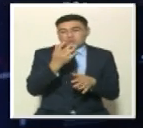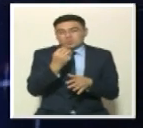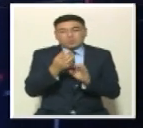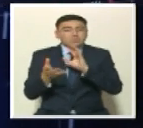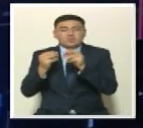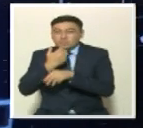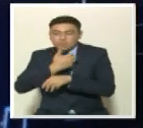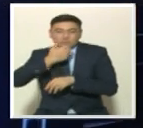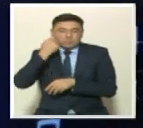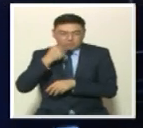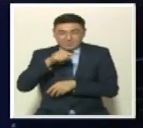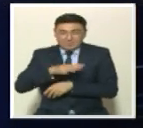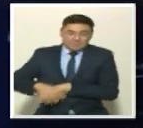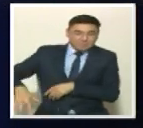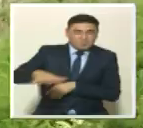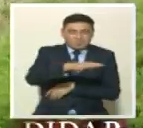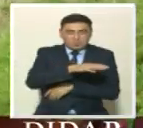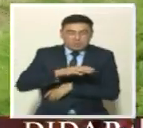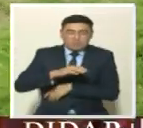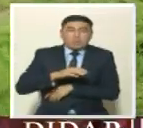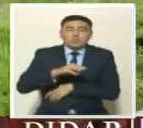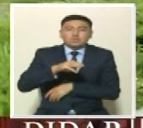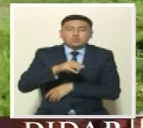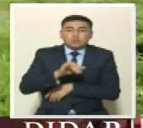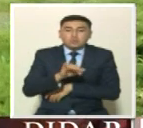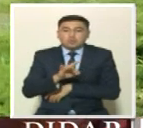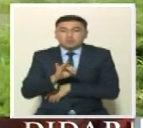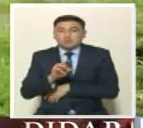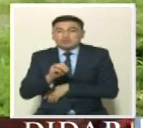развитие туристического потенциала региона.